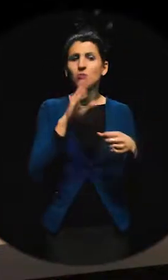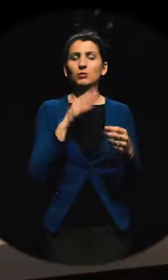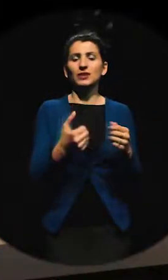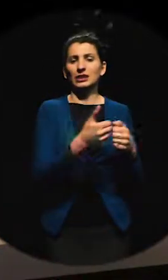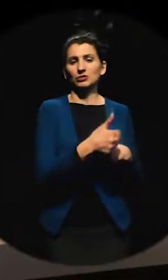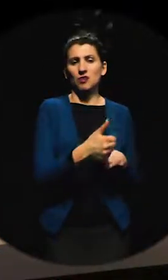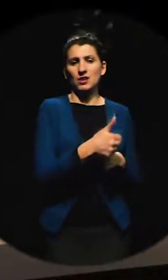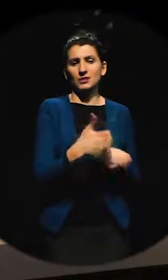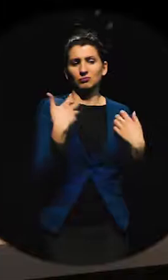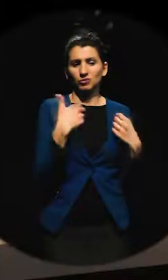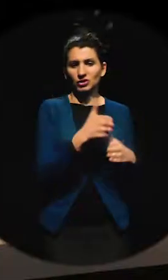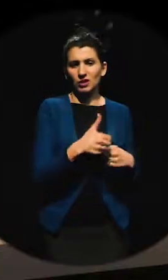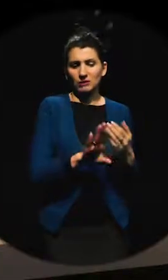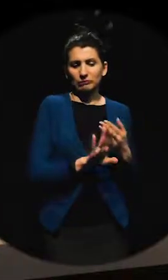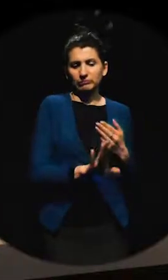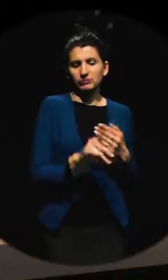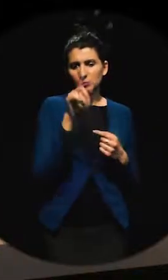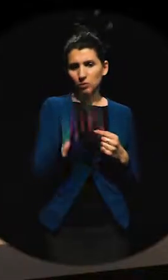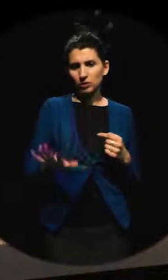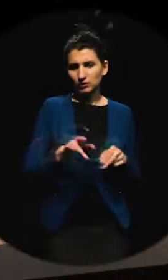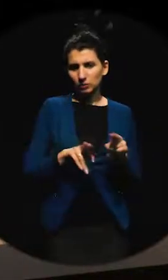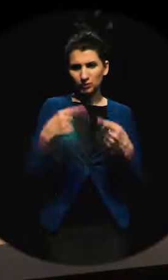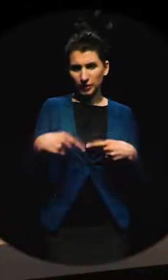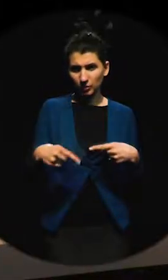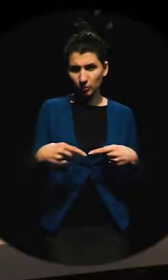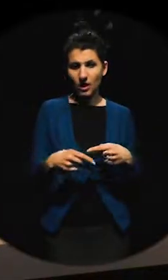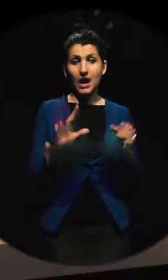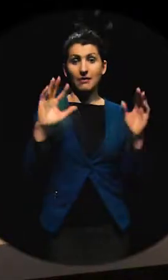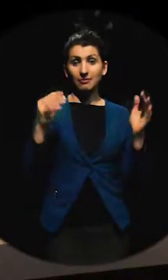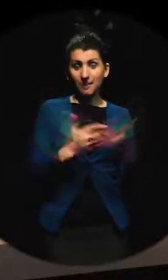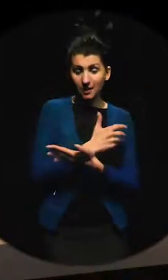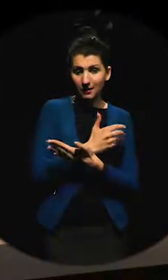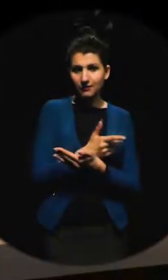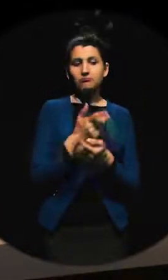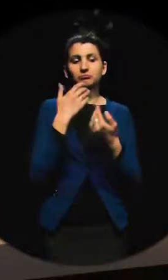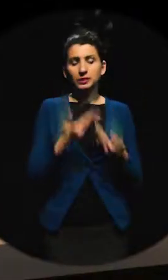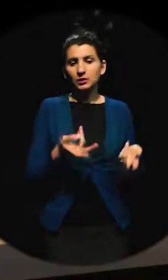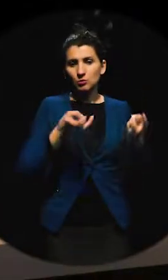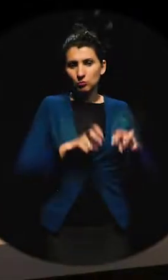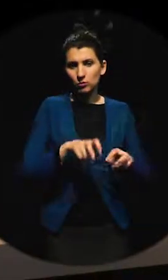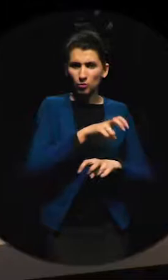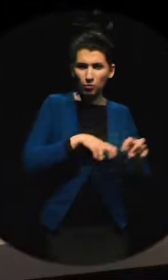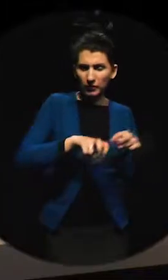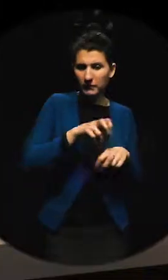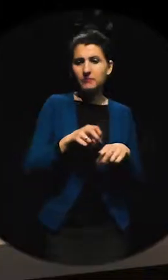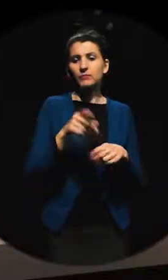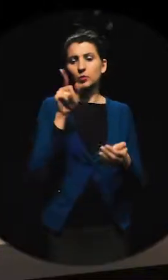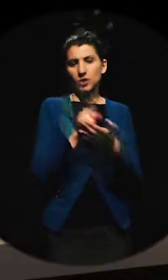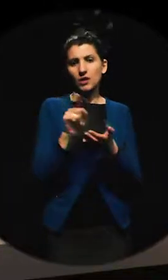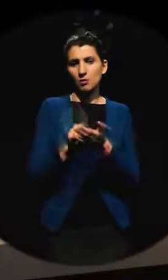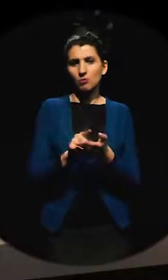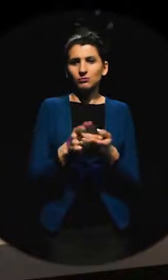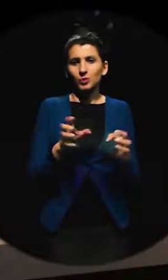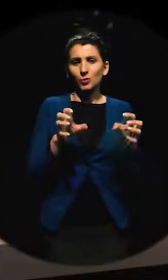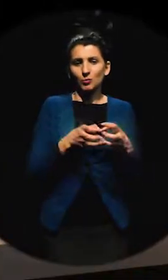więc jakby ta kwestia uwidocznienia się jako grupa, jako zbiorowość, która może formułować pewne wspólne, określone postulaty, jest tutaj